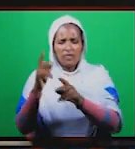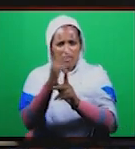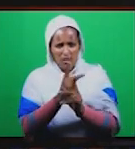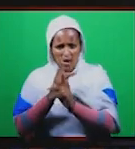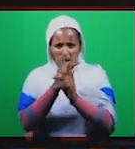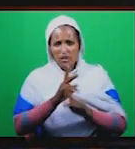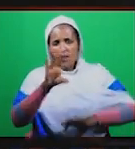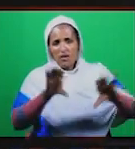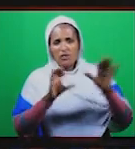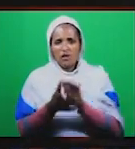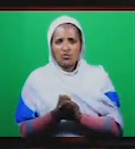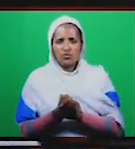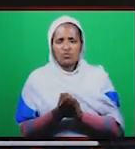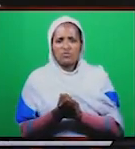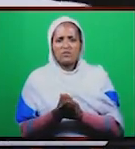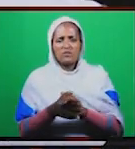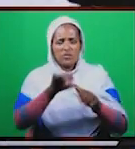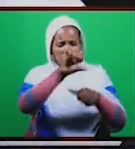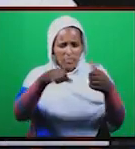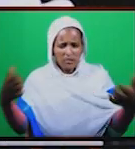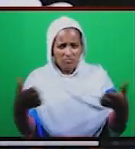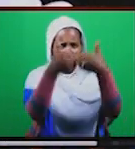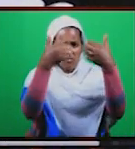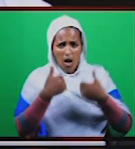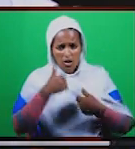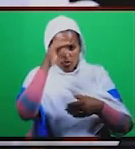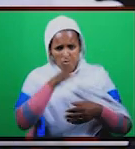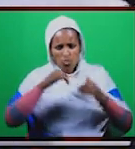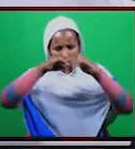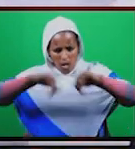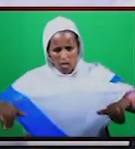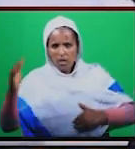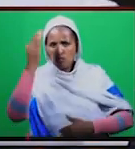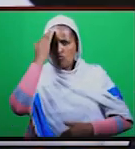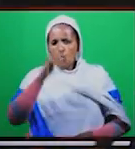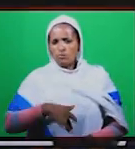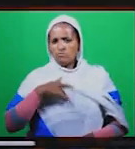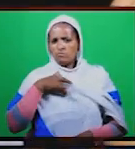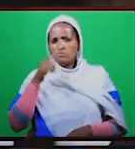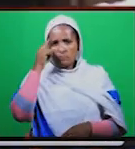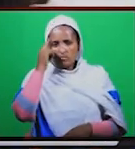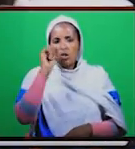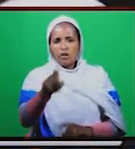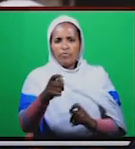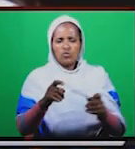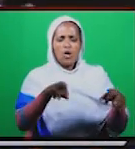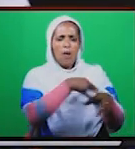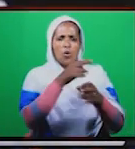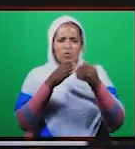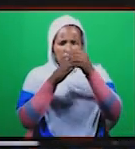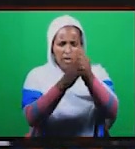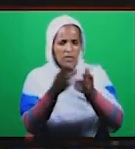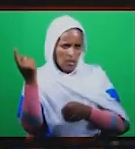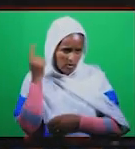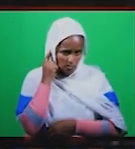እግዚአብሔር እናከብረዋለን። እና አሁንም ቢሆን በምትኖሩ ሰዓት ጥንቃቄ አድርጋችሁ የሚያፋጇችሁ ሰዎች